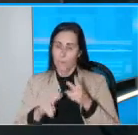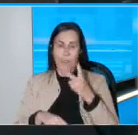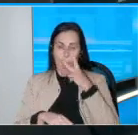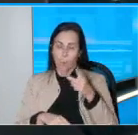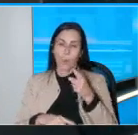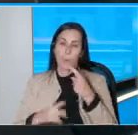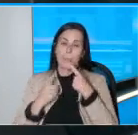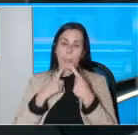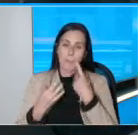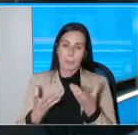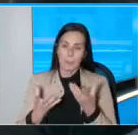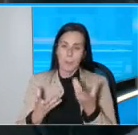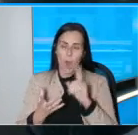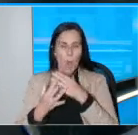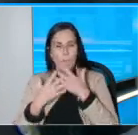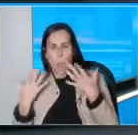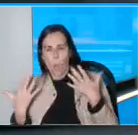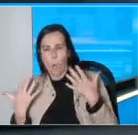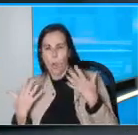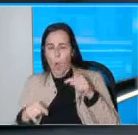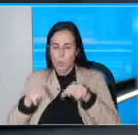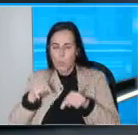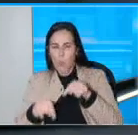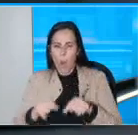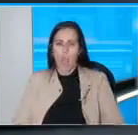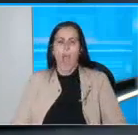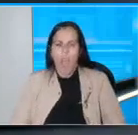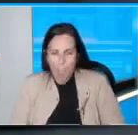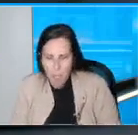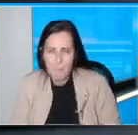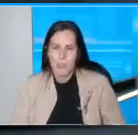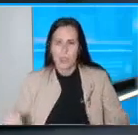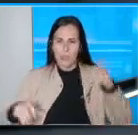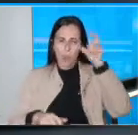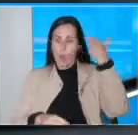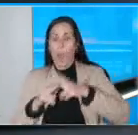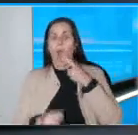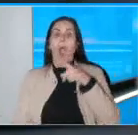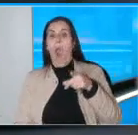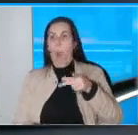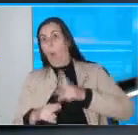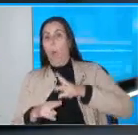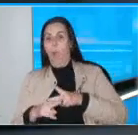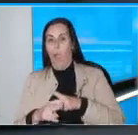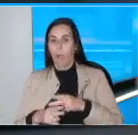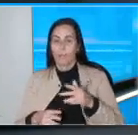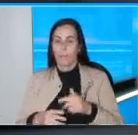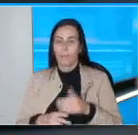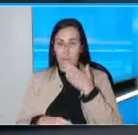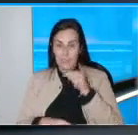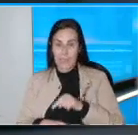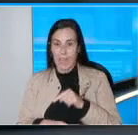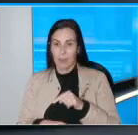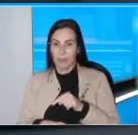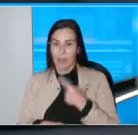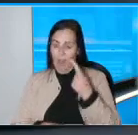אותו מדבר בצורה לא ברורה, או צולע קצת. כשהוא היה חולה. נכון, אז פתאום אמרו, האם הוא חולה? וישראל